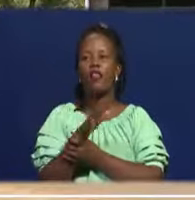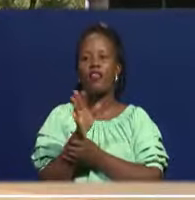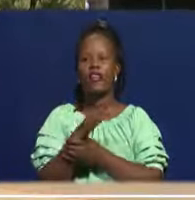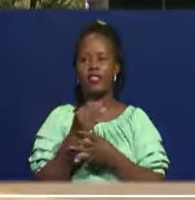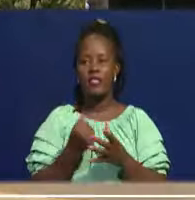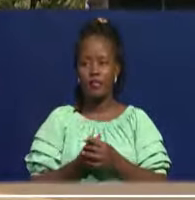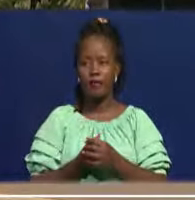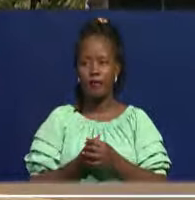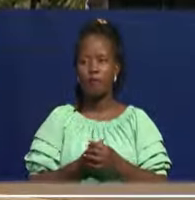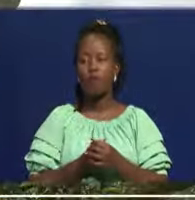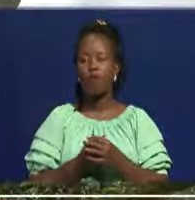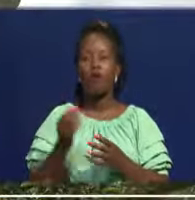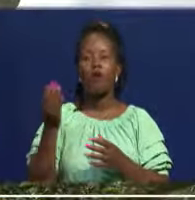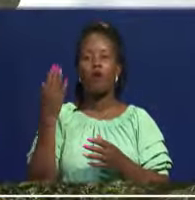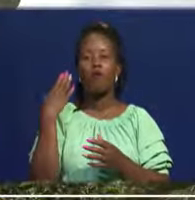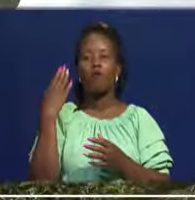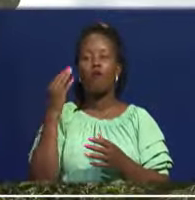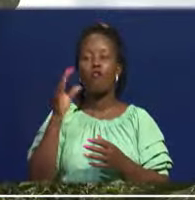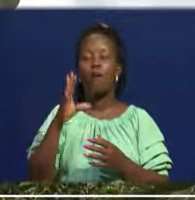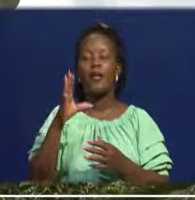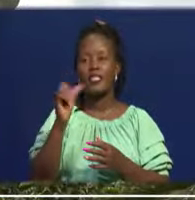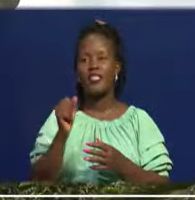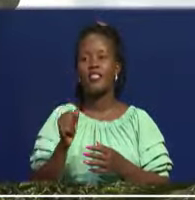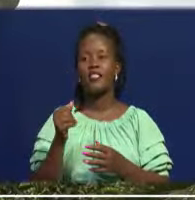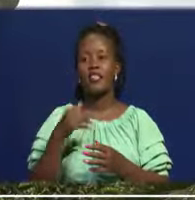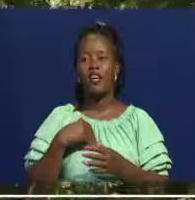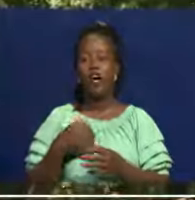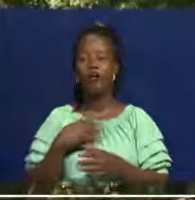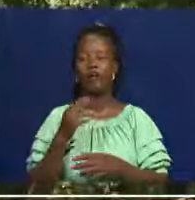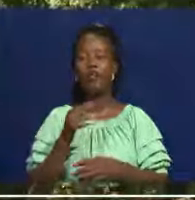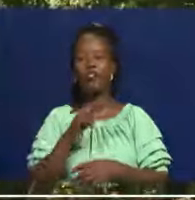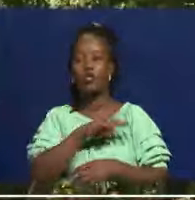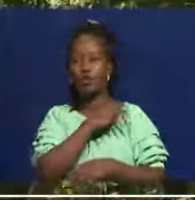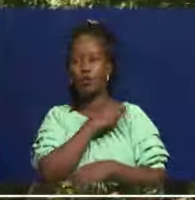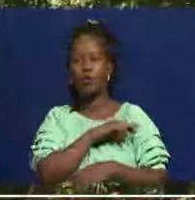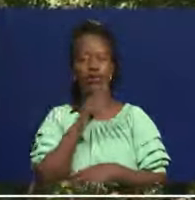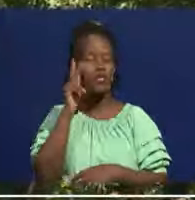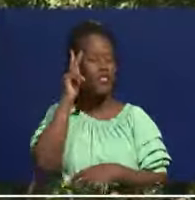Aliyekuwa waziri Rashid Echesa amelazwa katika hospitali ya Karen.